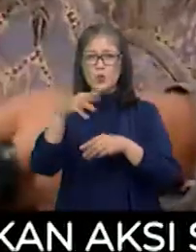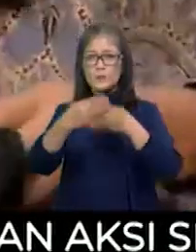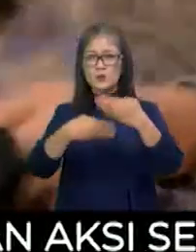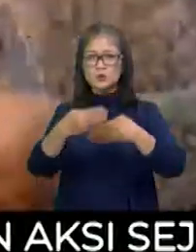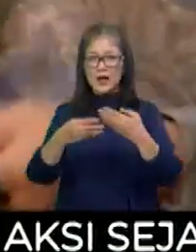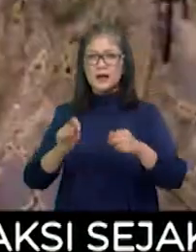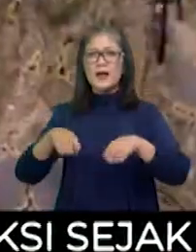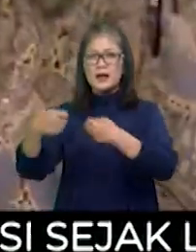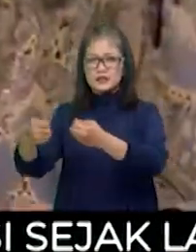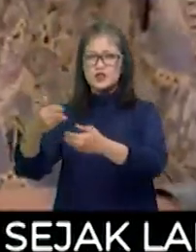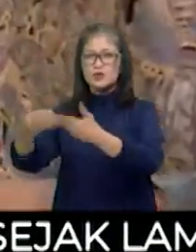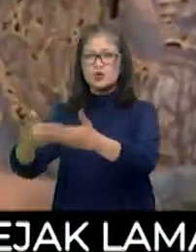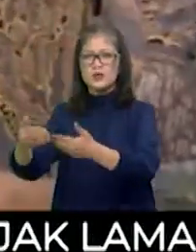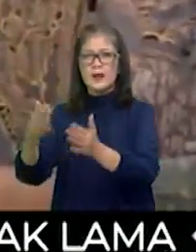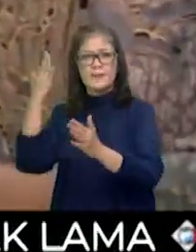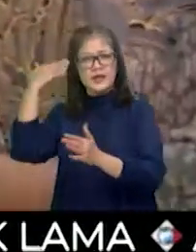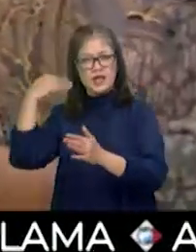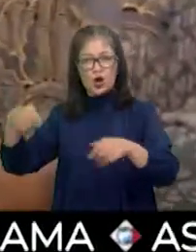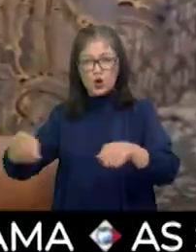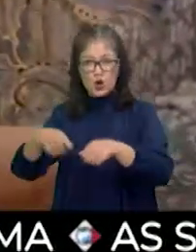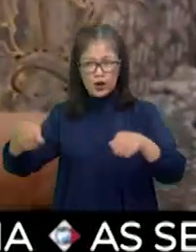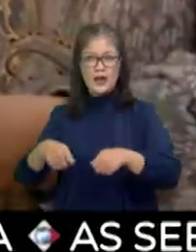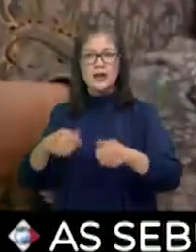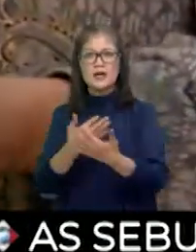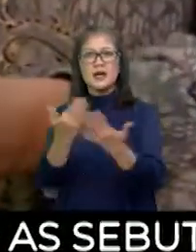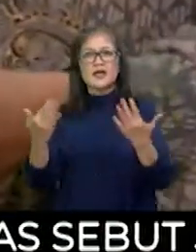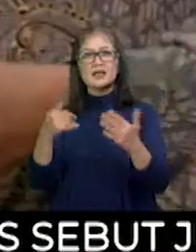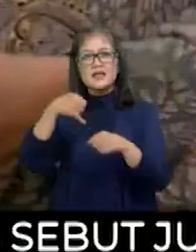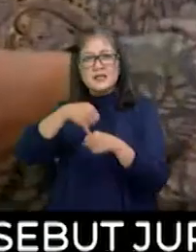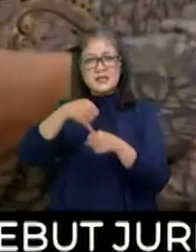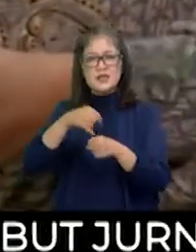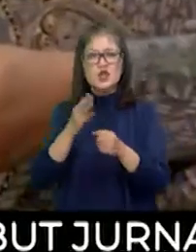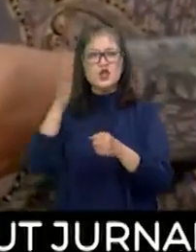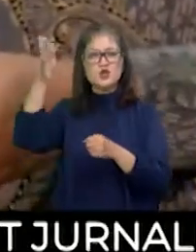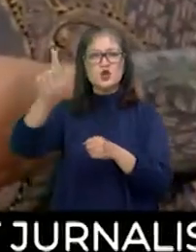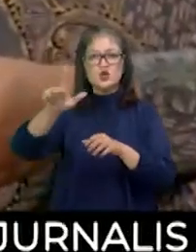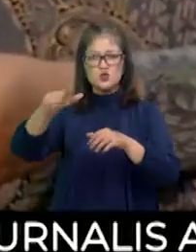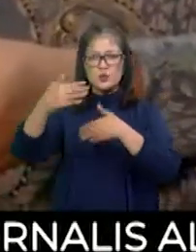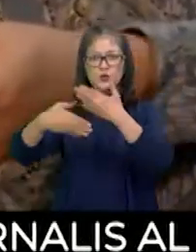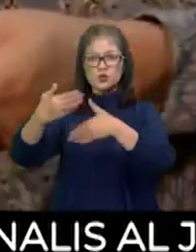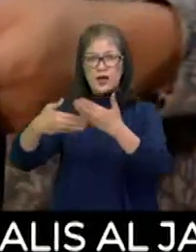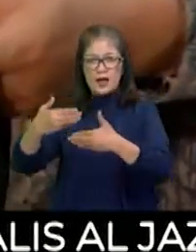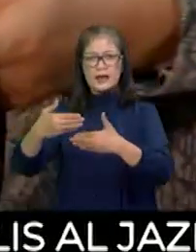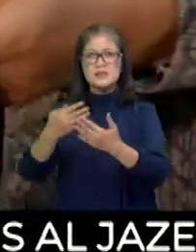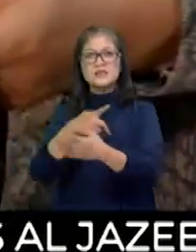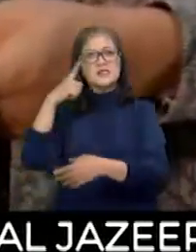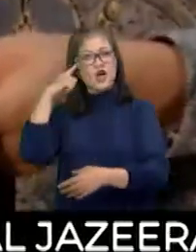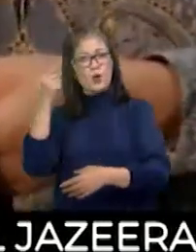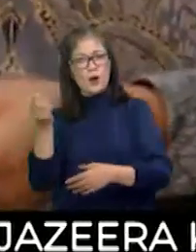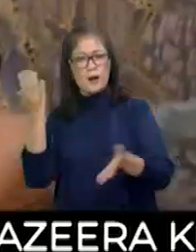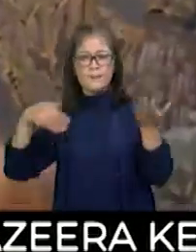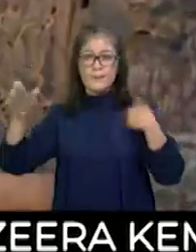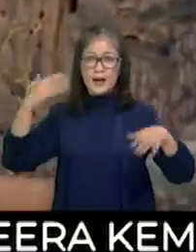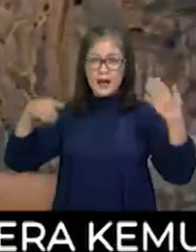produsen minyak goreng rakyat kemasan dan akan menyusul 7 perusahaan lainnya tanya di Jawa Bali menyakita diharapkan